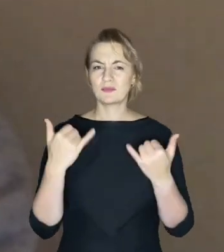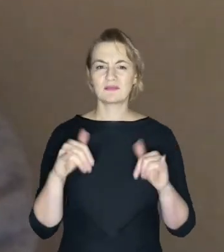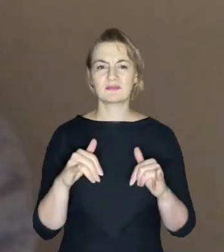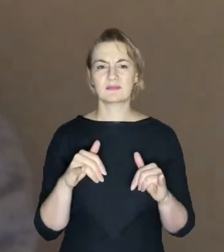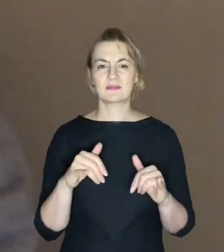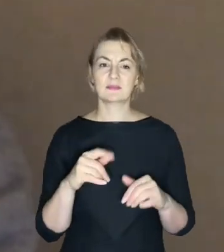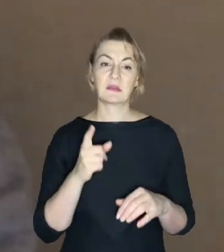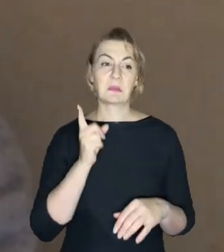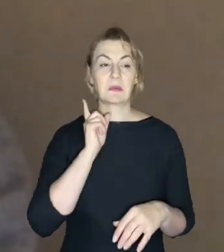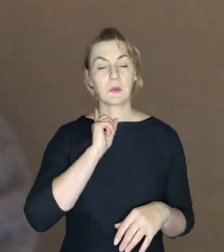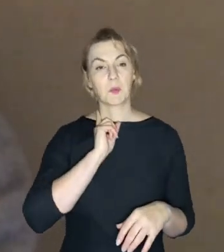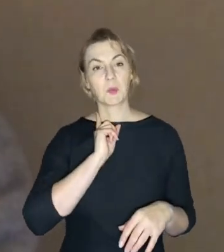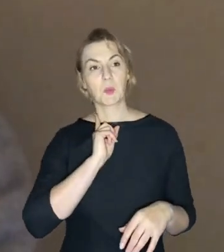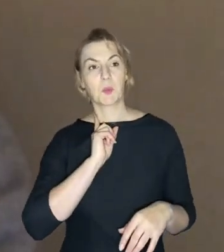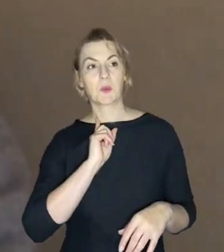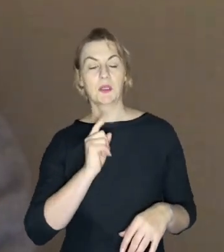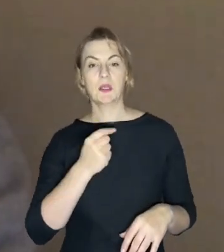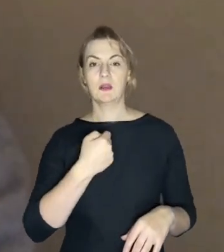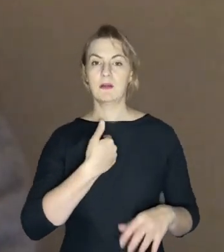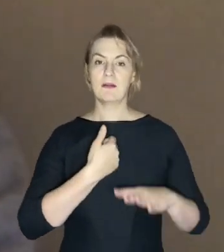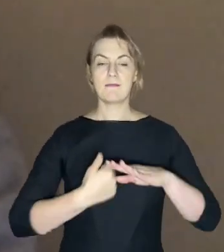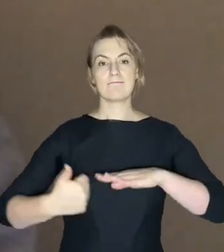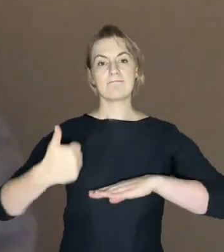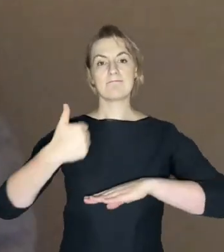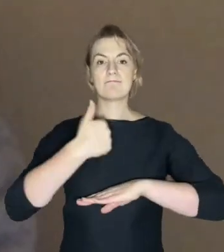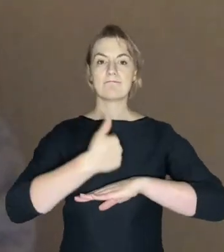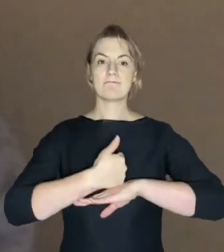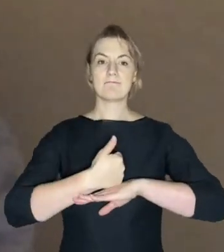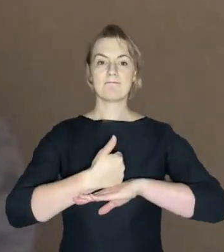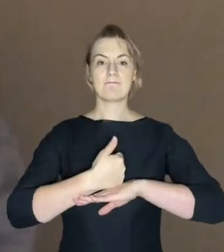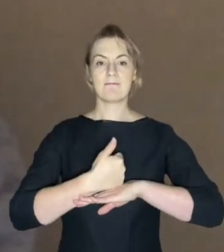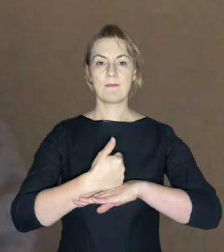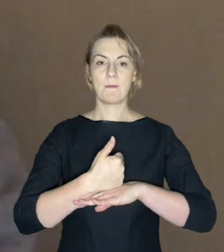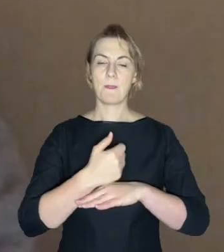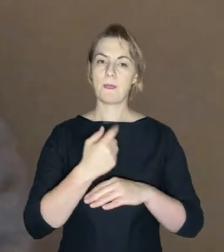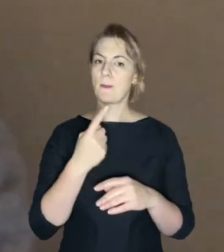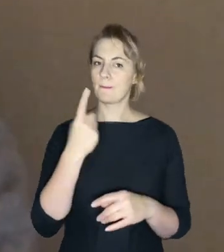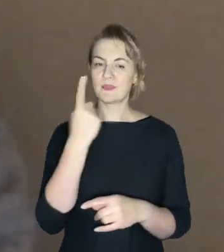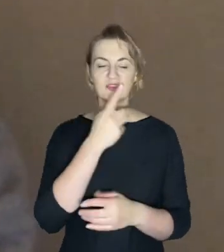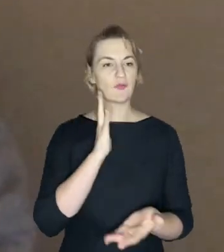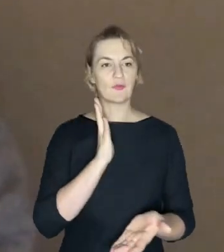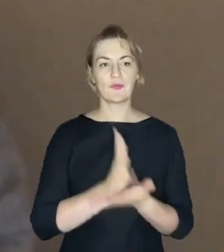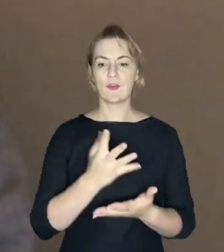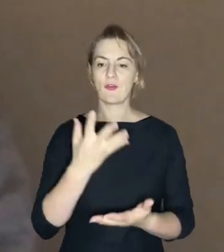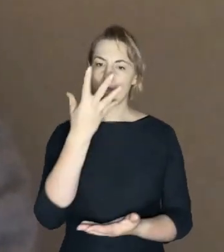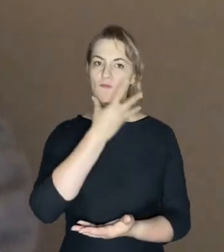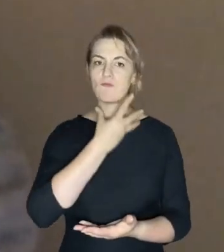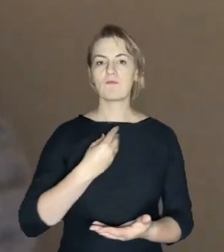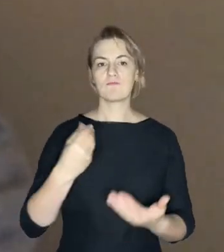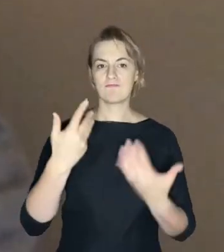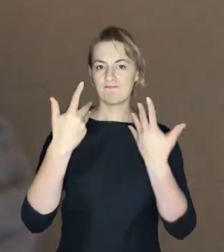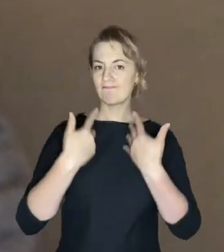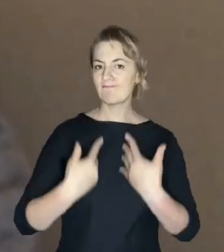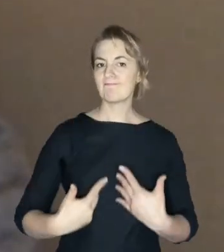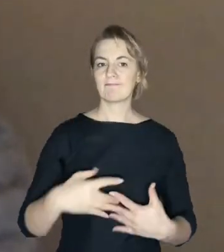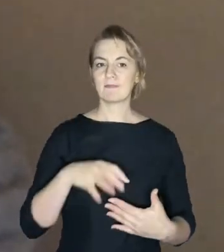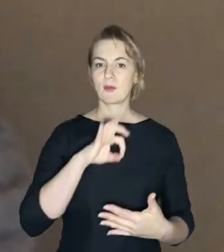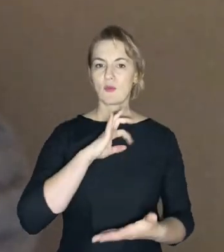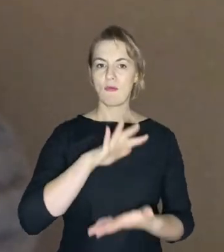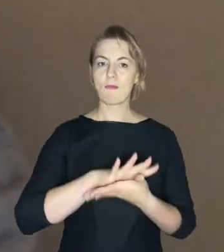uzurpację się, znaczy zajmuje się swoją reputacją przede wszystkim, wizerunkiem. Tak.